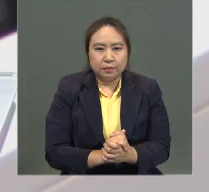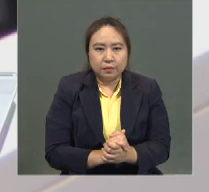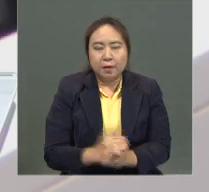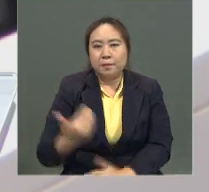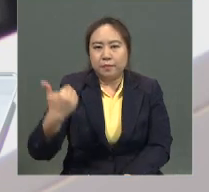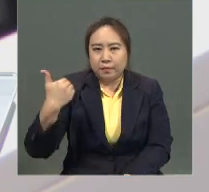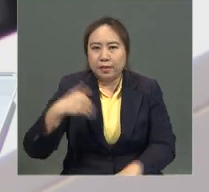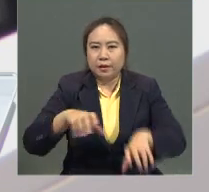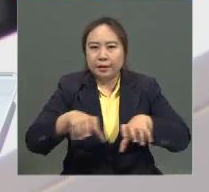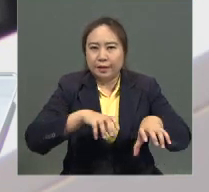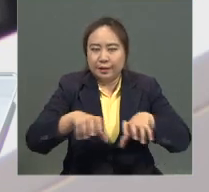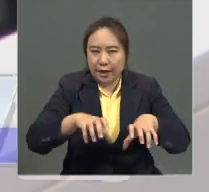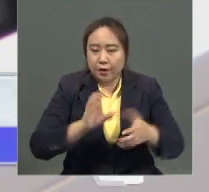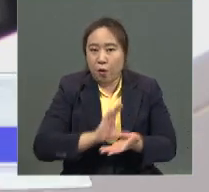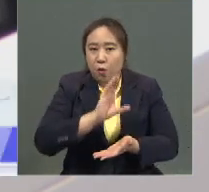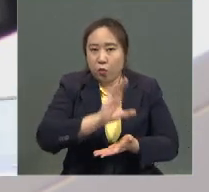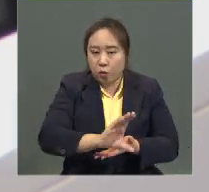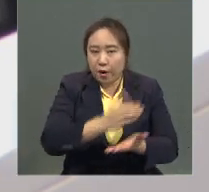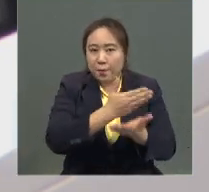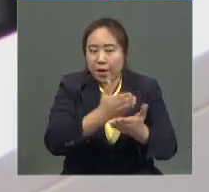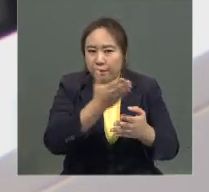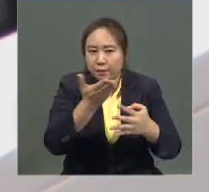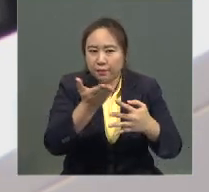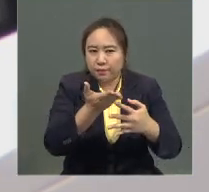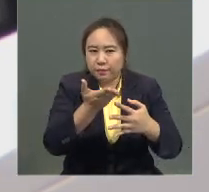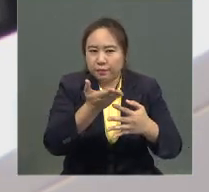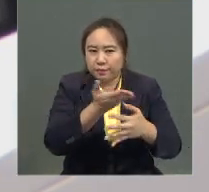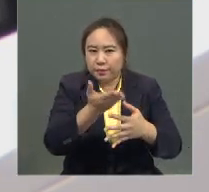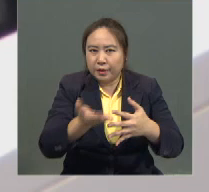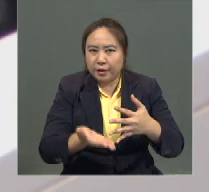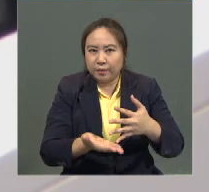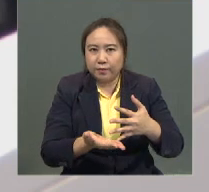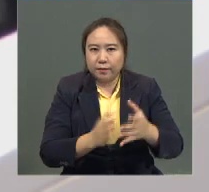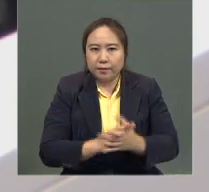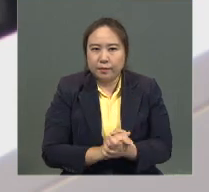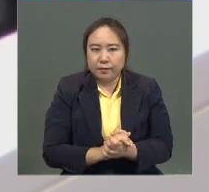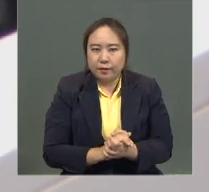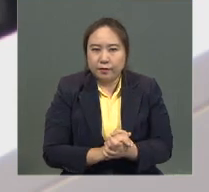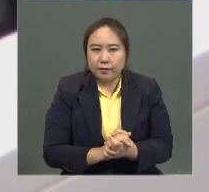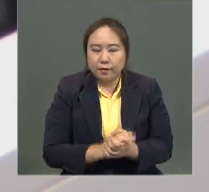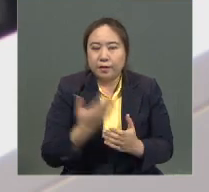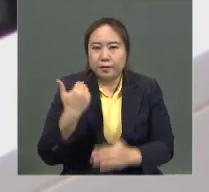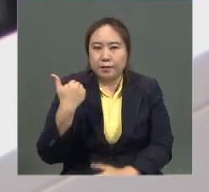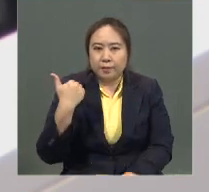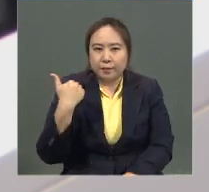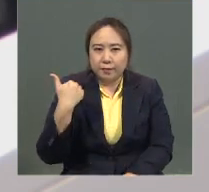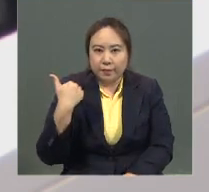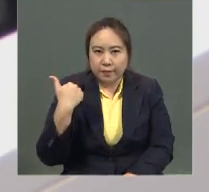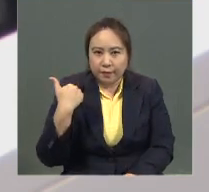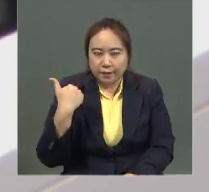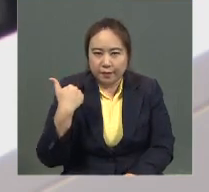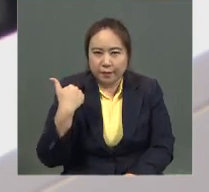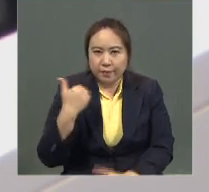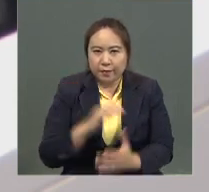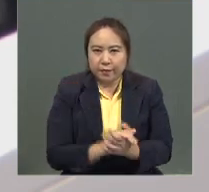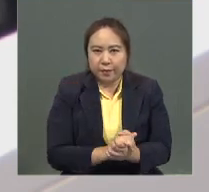เป็นประเภทของกองทุน ABCD นะครับกองทุน AB ก็จะมีสภาพกองทุนที่ใช้ได้จากก